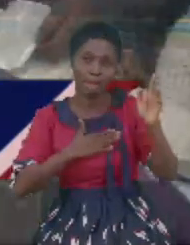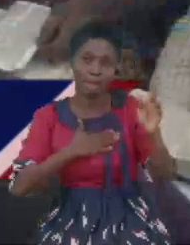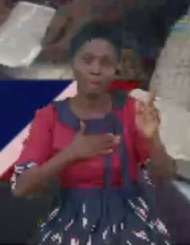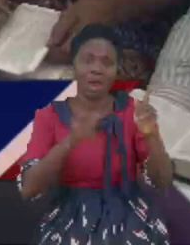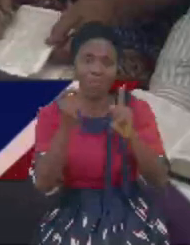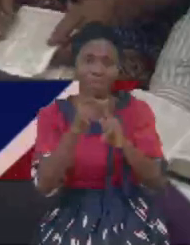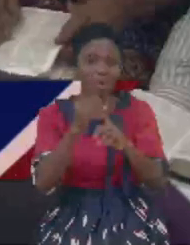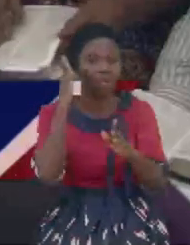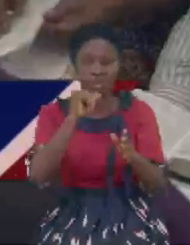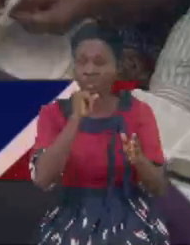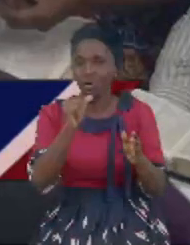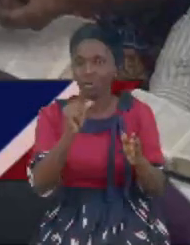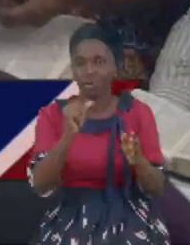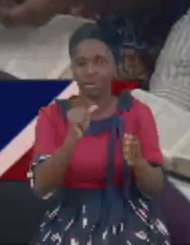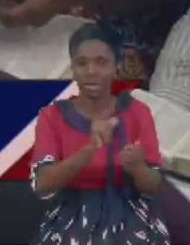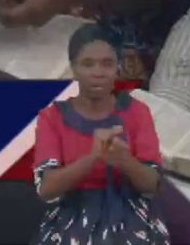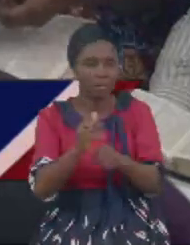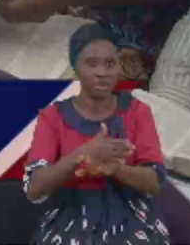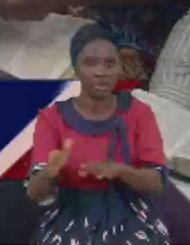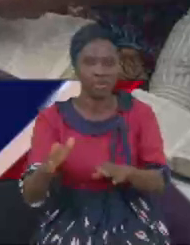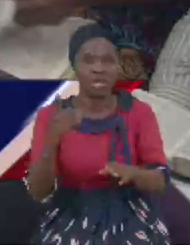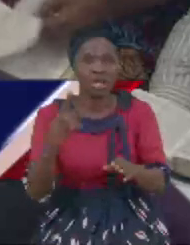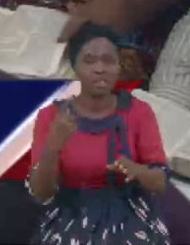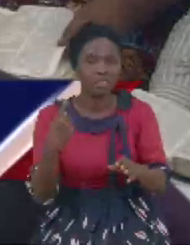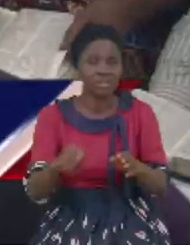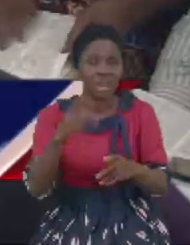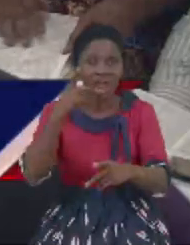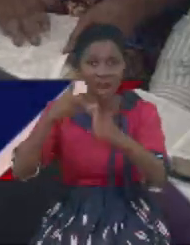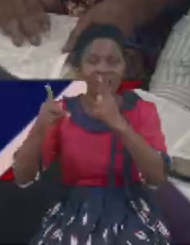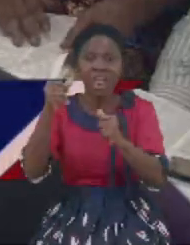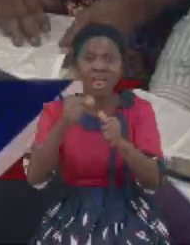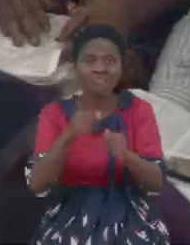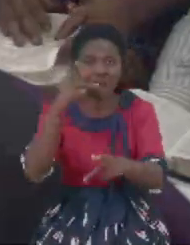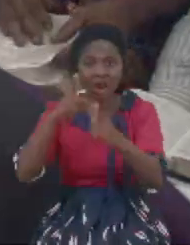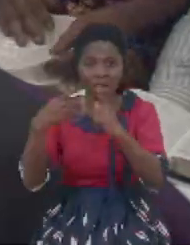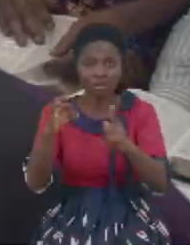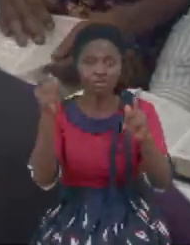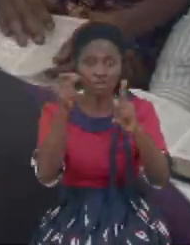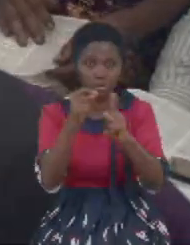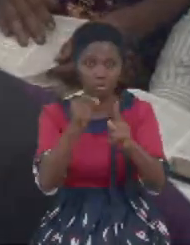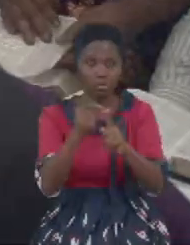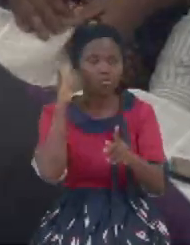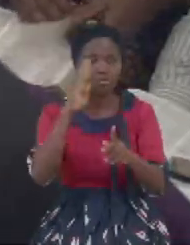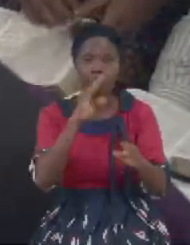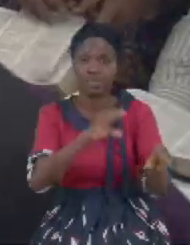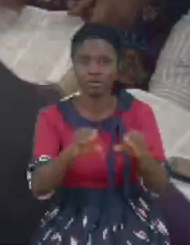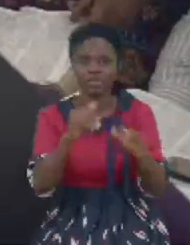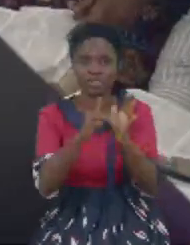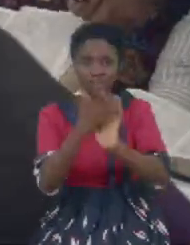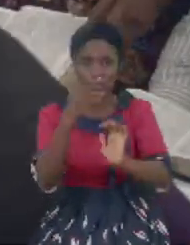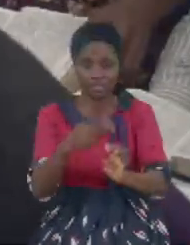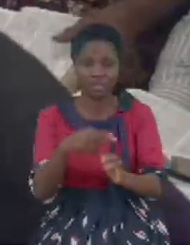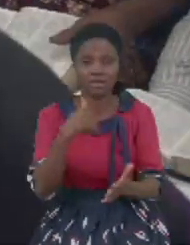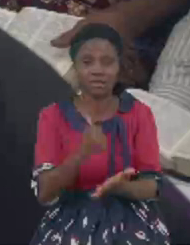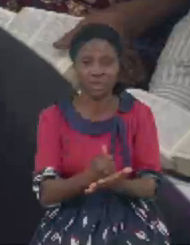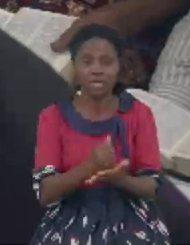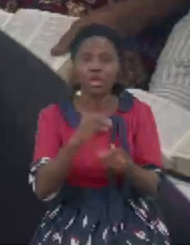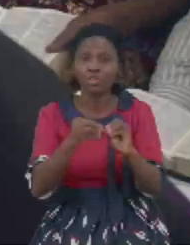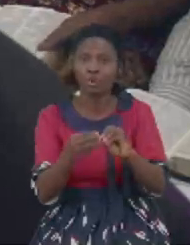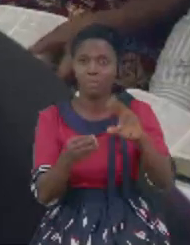paroles ne passeront point. La prophétie, toute prophétie de la parole de Dieu sera accomplie au nom de